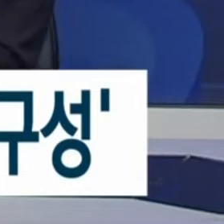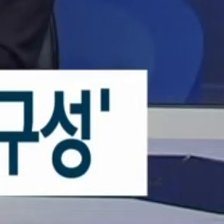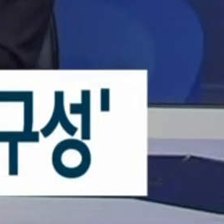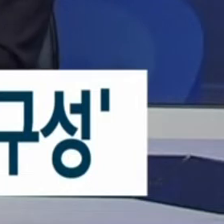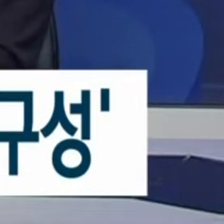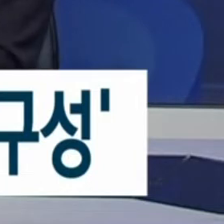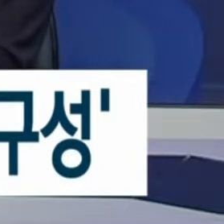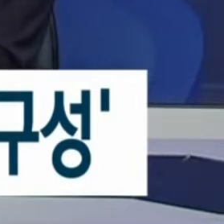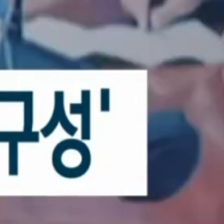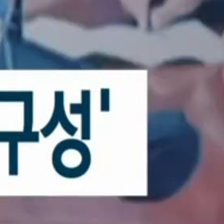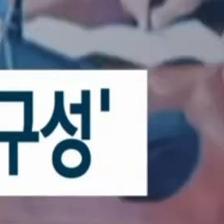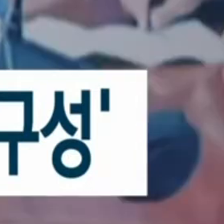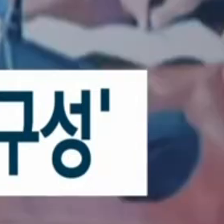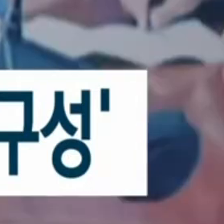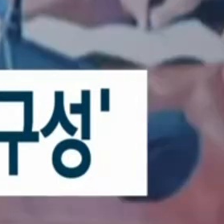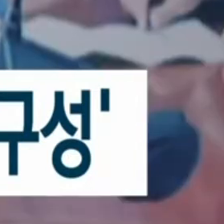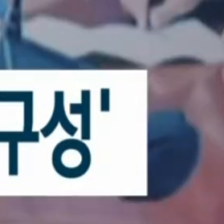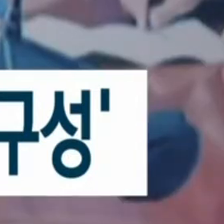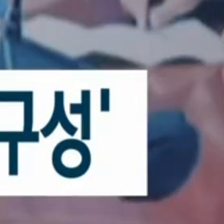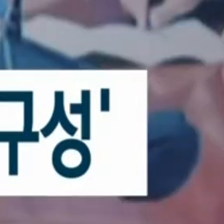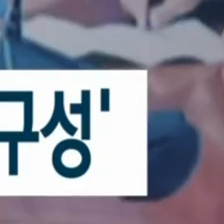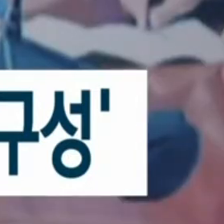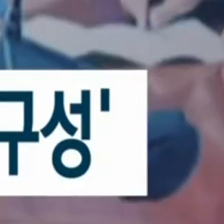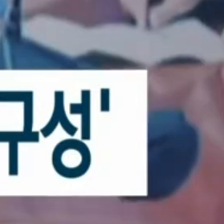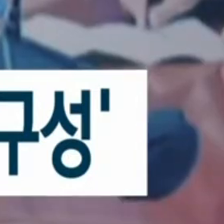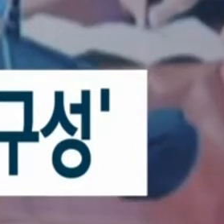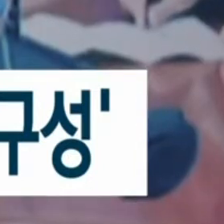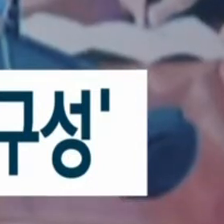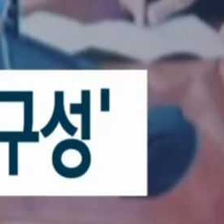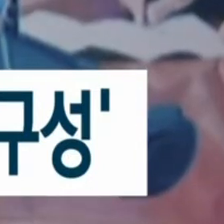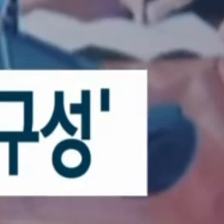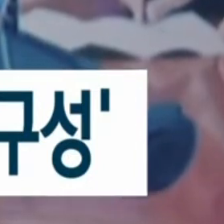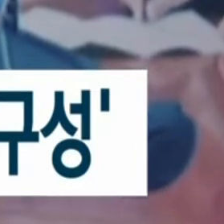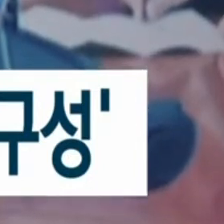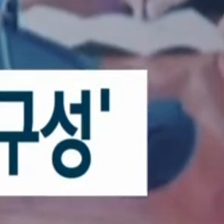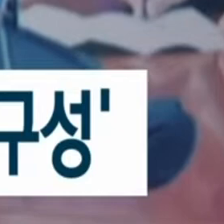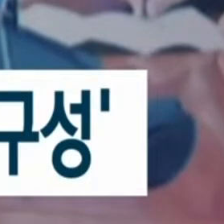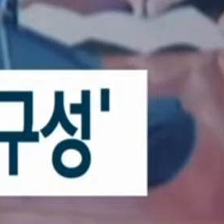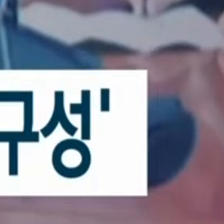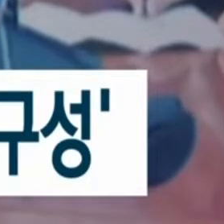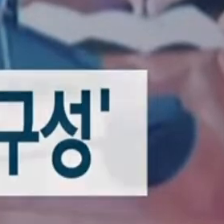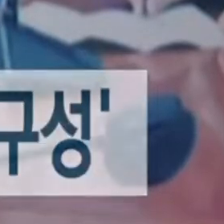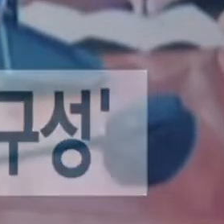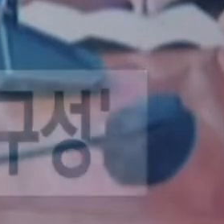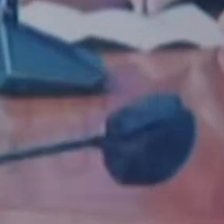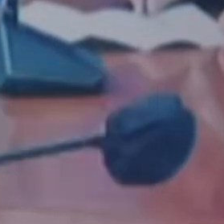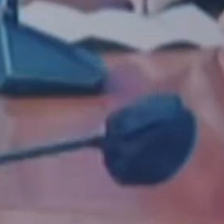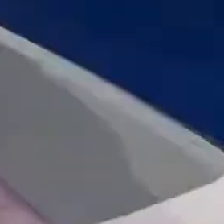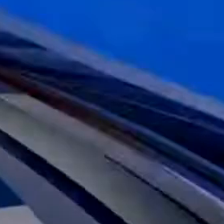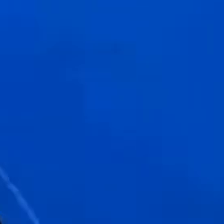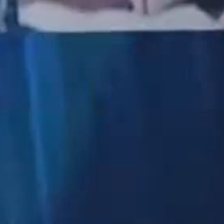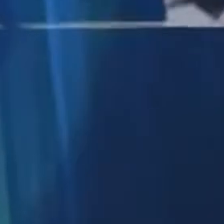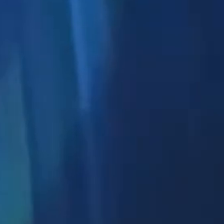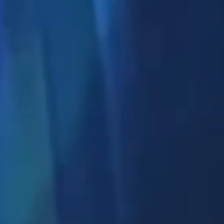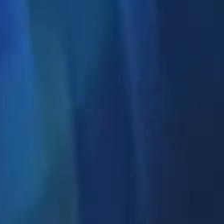전 대통령처럼 새로운 인물과 콘텐츠로 진보를 재구성해서 민주당의 미상을 회복시키겠다고 밝혔습니다.